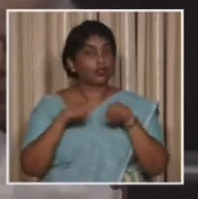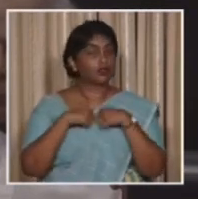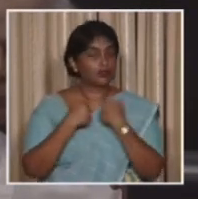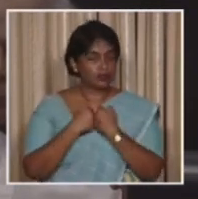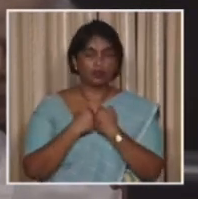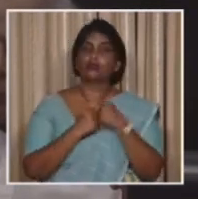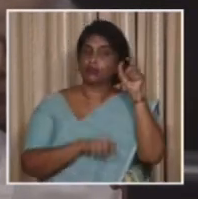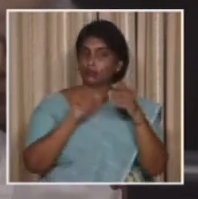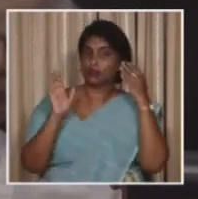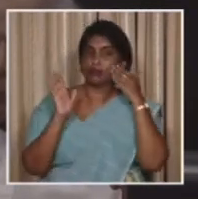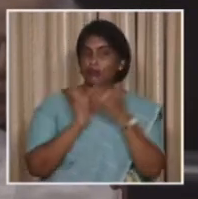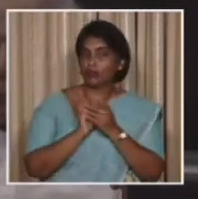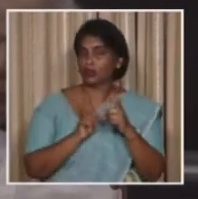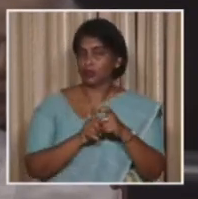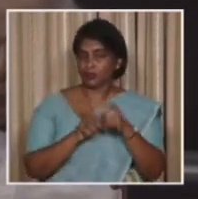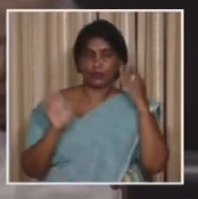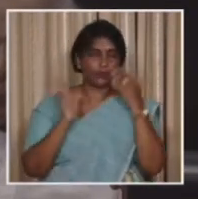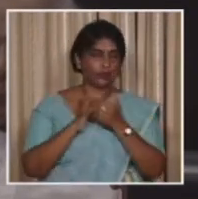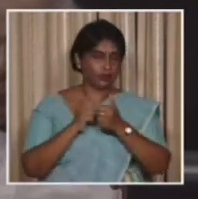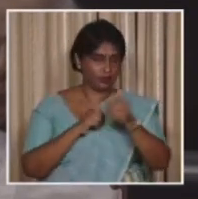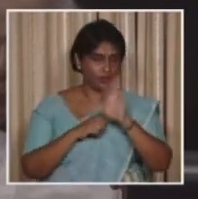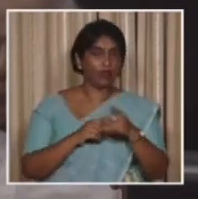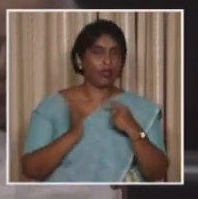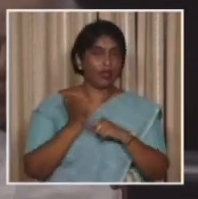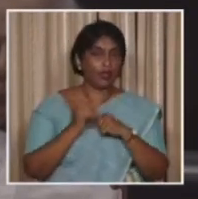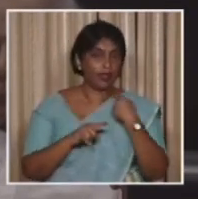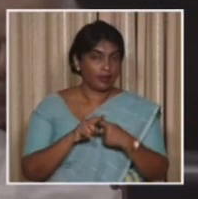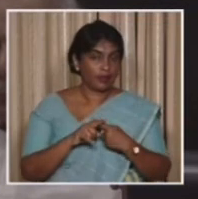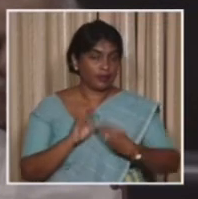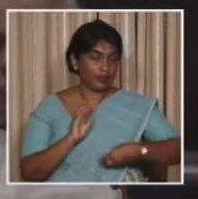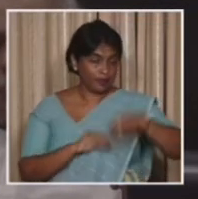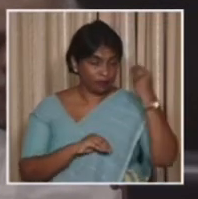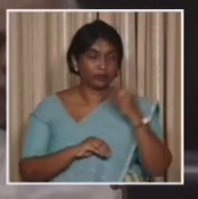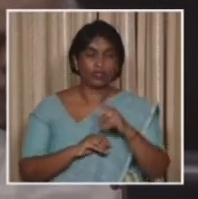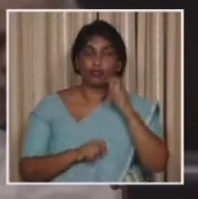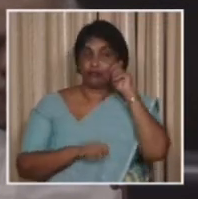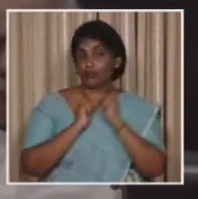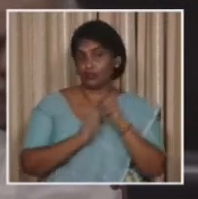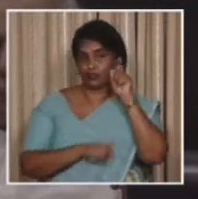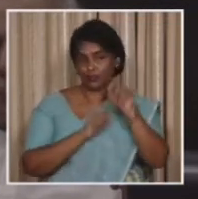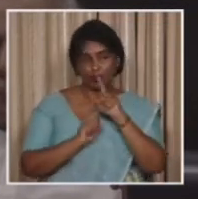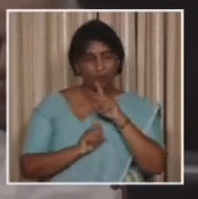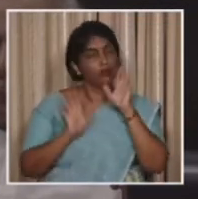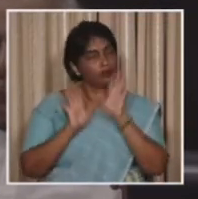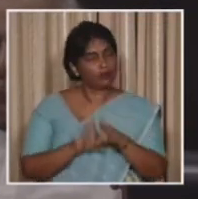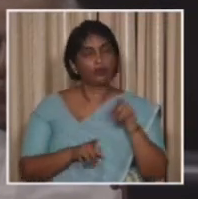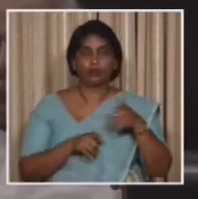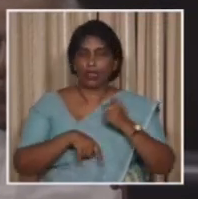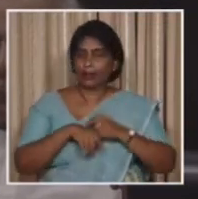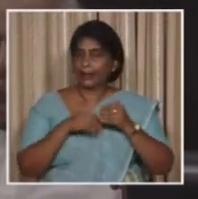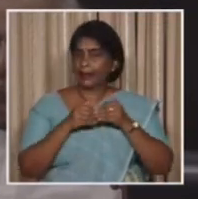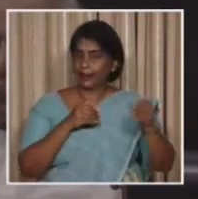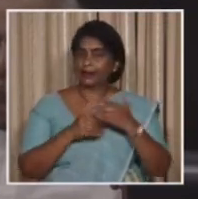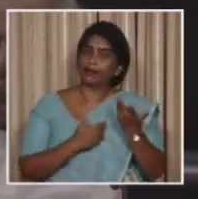ආදිය මේ ගැන ගැඹුරින් කල්පනා කළ යුතුයි. බදු බර වැඩිවීම බව වෘත්තිකයන් කියා සිටිනවා. එසේ වුවත් කෙටි කාලයක්